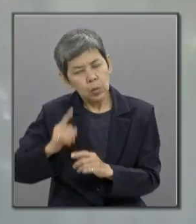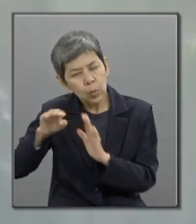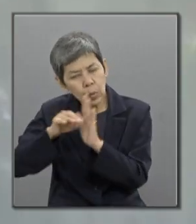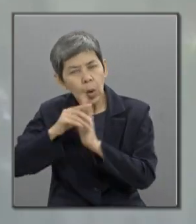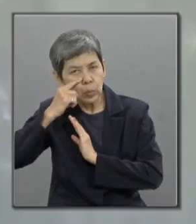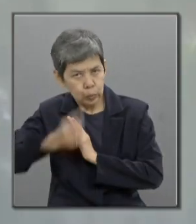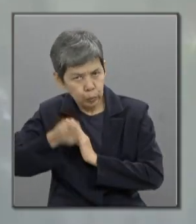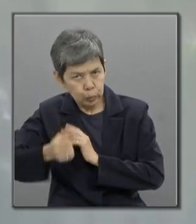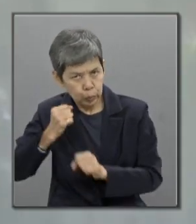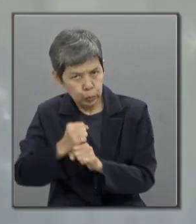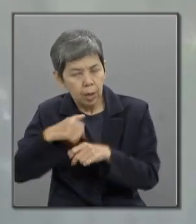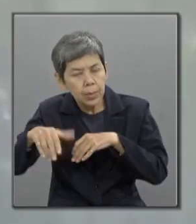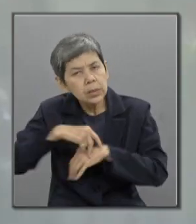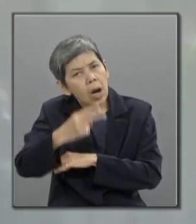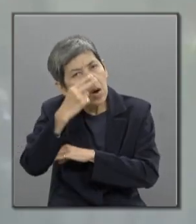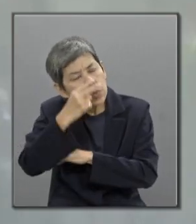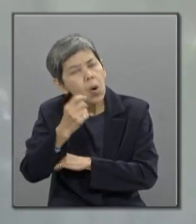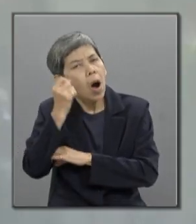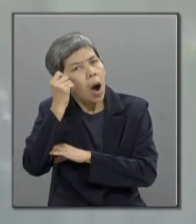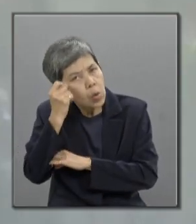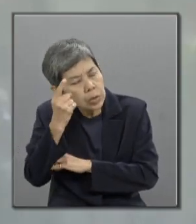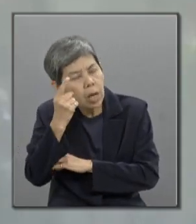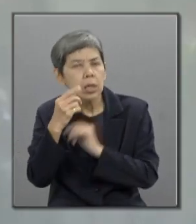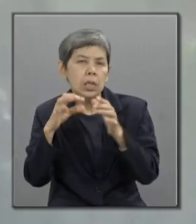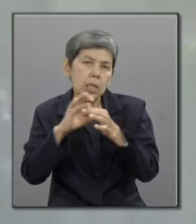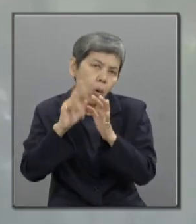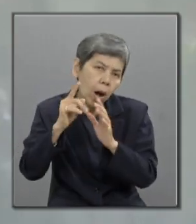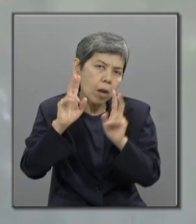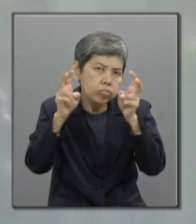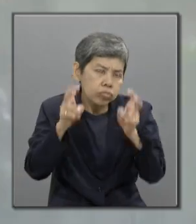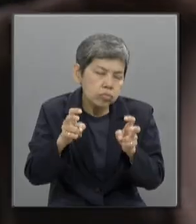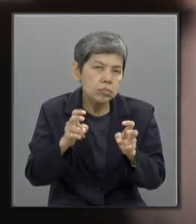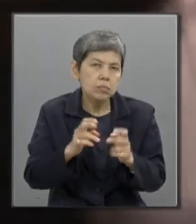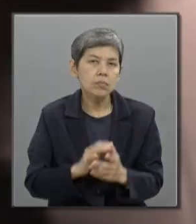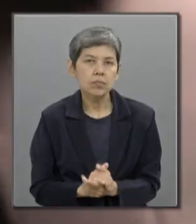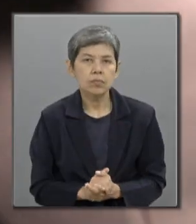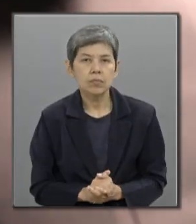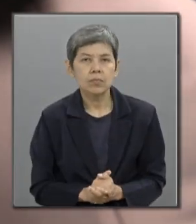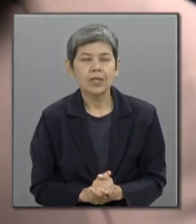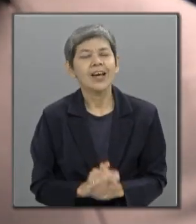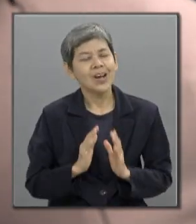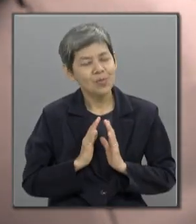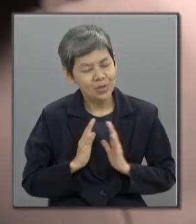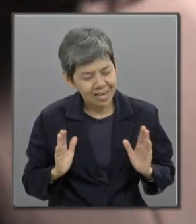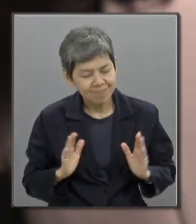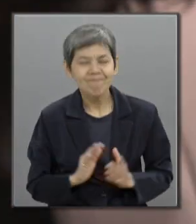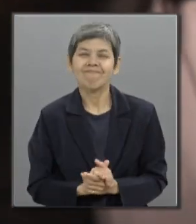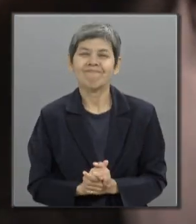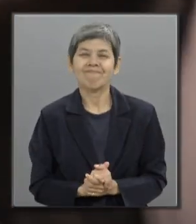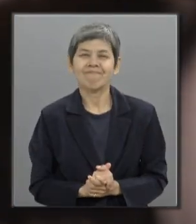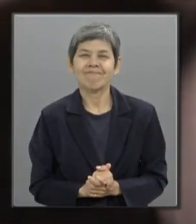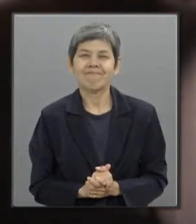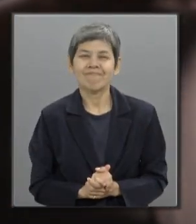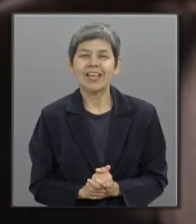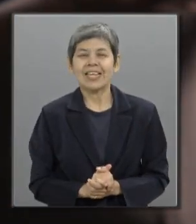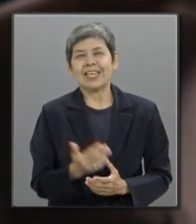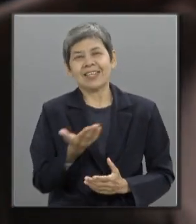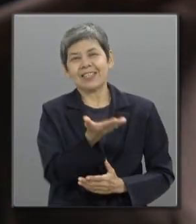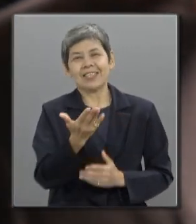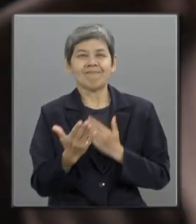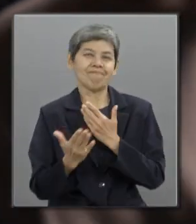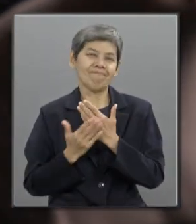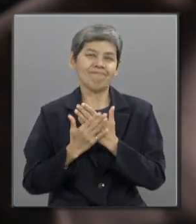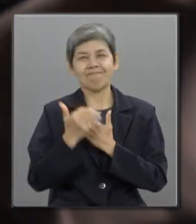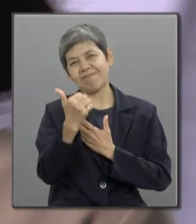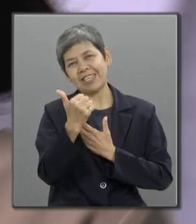ๆให้ผู้ชมได้เห็นกระจ่างชัดในเรื่องราวนั้นๆด้วย ขอบคุณท่านผู้ชมที่ชื่นชม